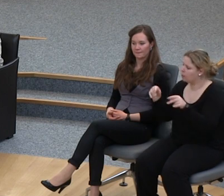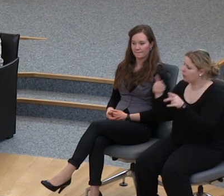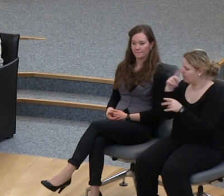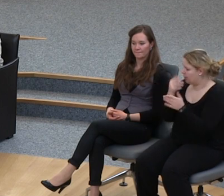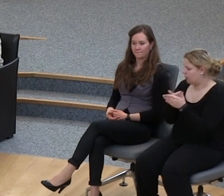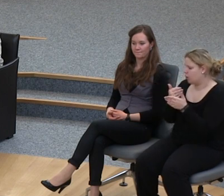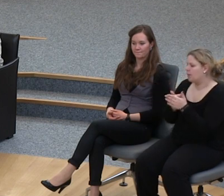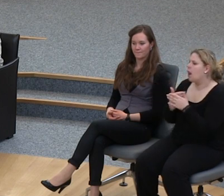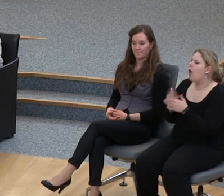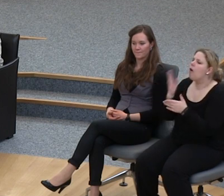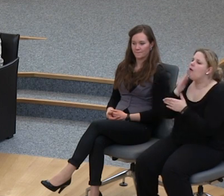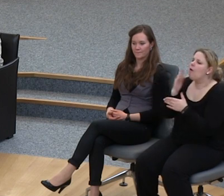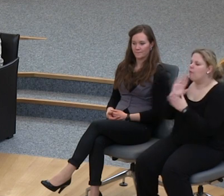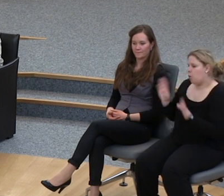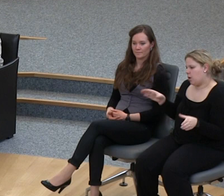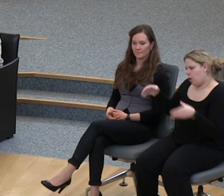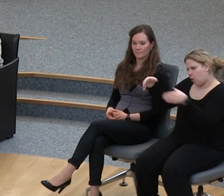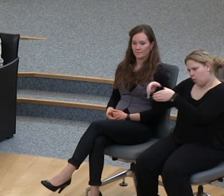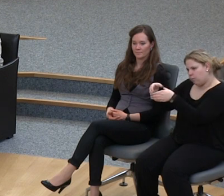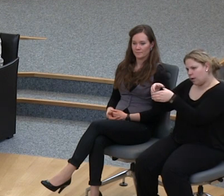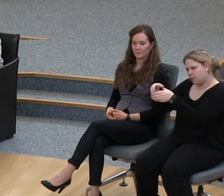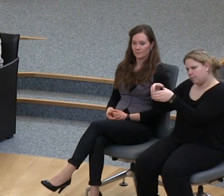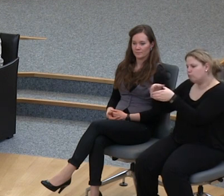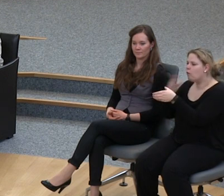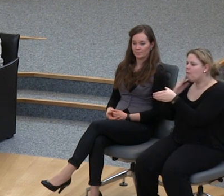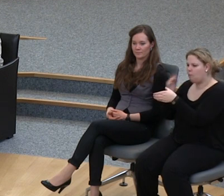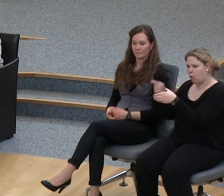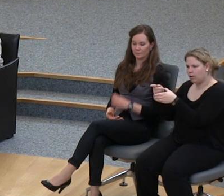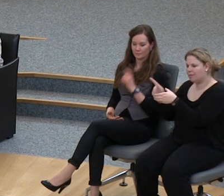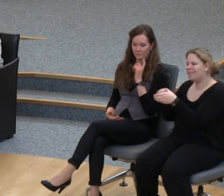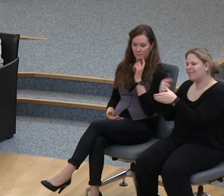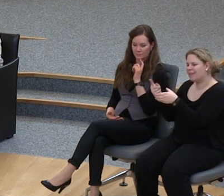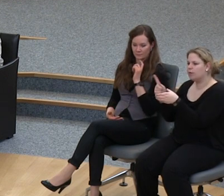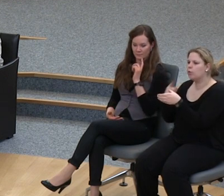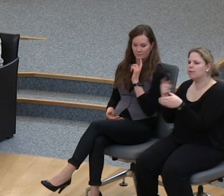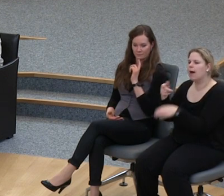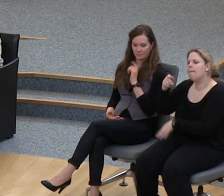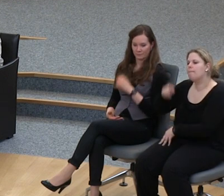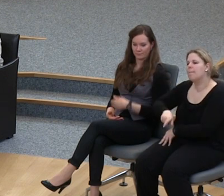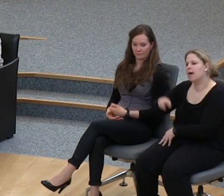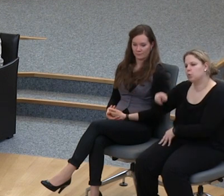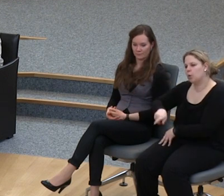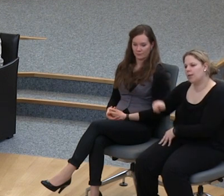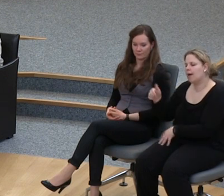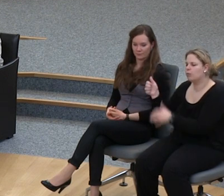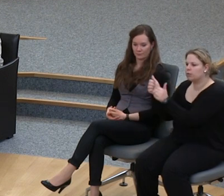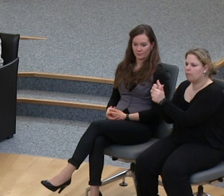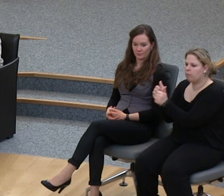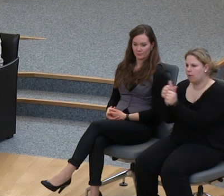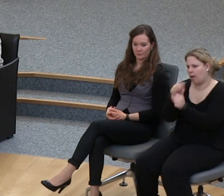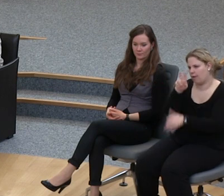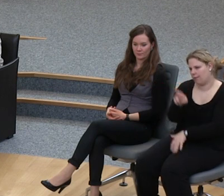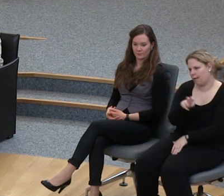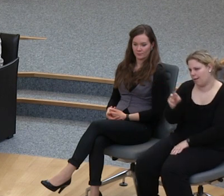sagen, wir schicken also unser Personal als Begleitung, als Assistent mit ins Krankenhaus. Aber da ist dann immer die Frage, wie